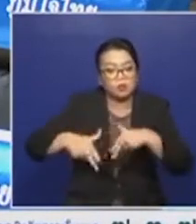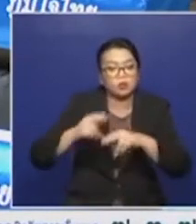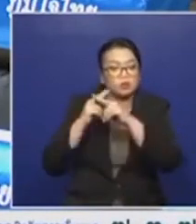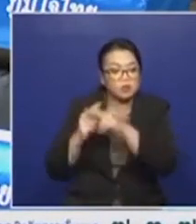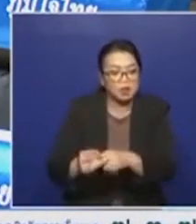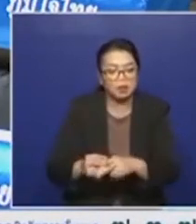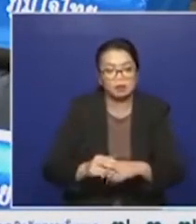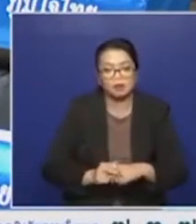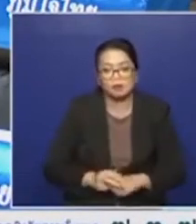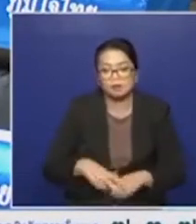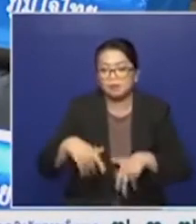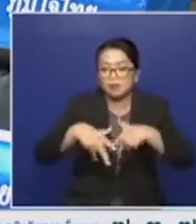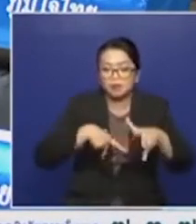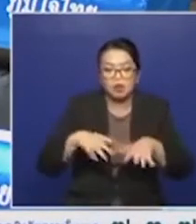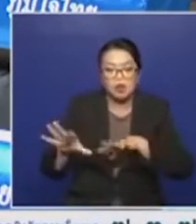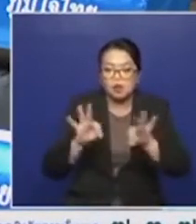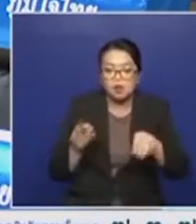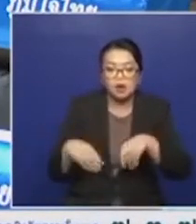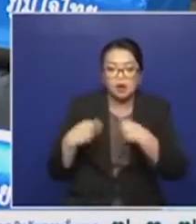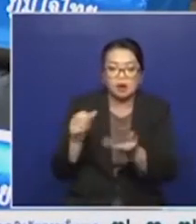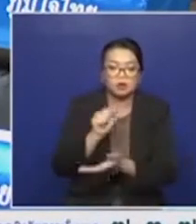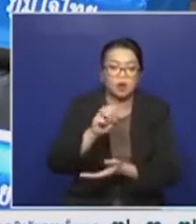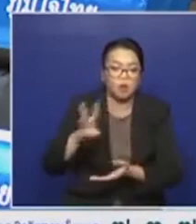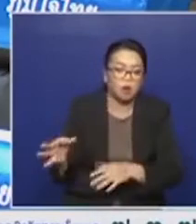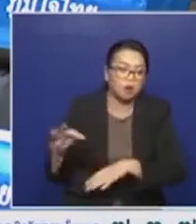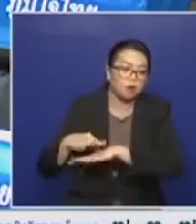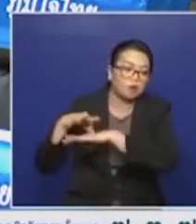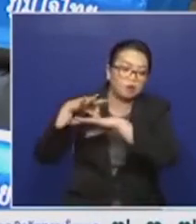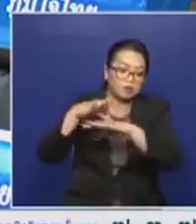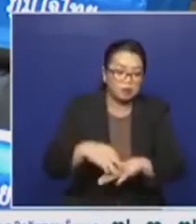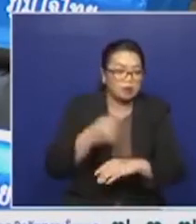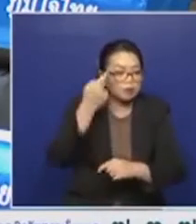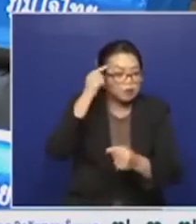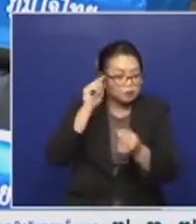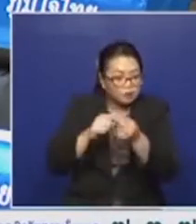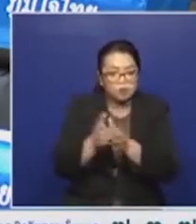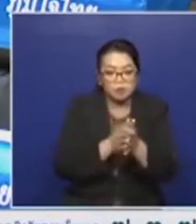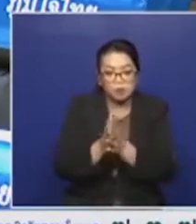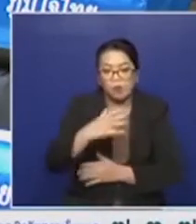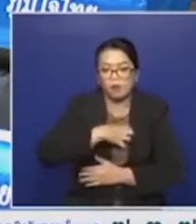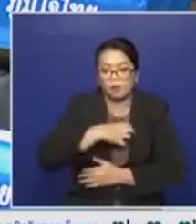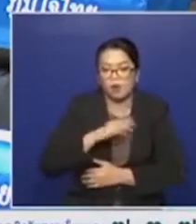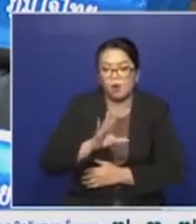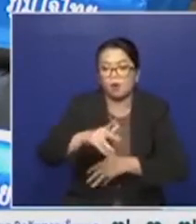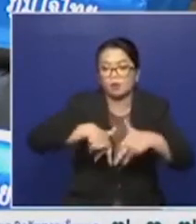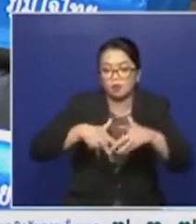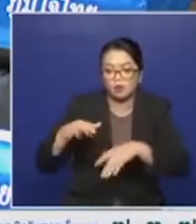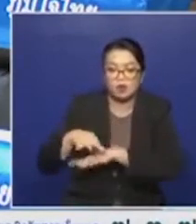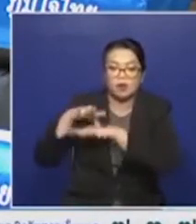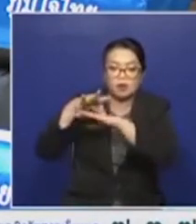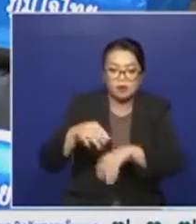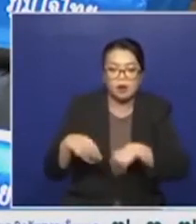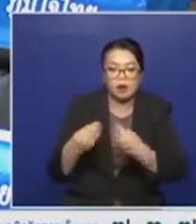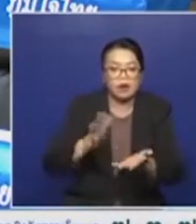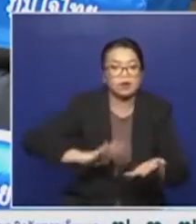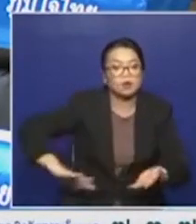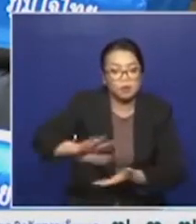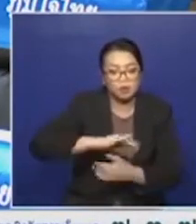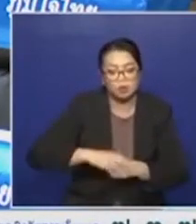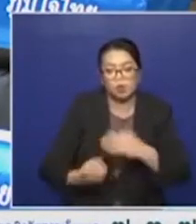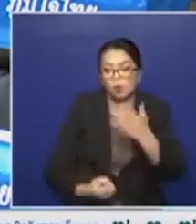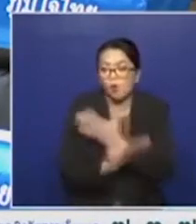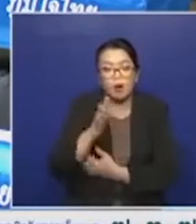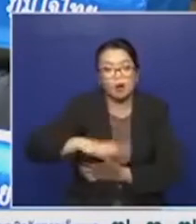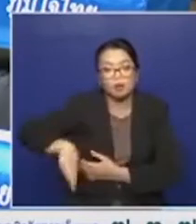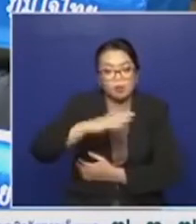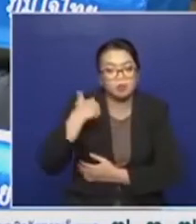ให้ประชาชนได้เลือกพวกท่านกลับมาด้วยจลดลงของประชาชนเองโอกาสเป็นของพวกท่าน